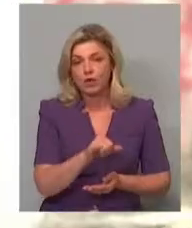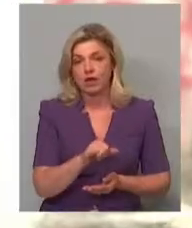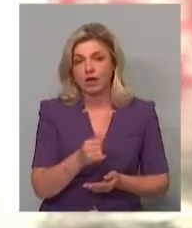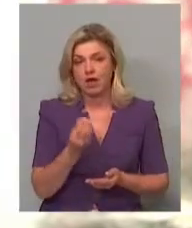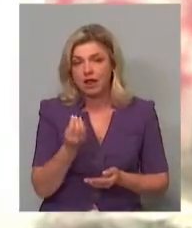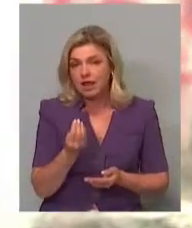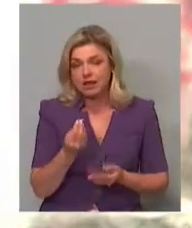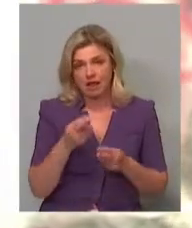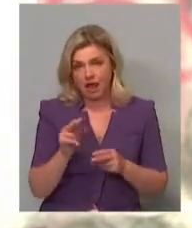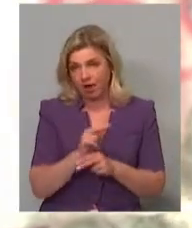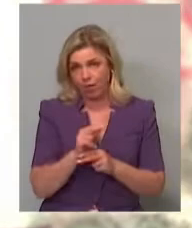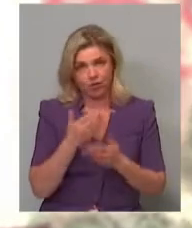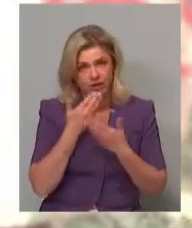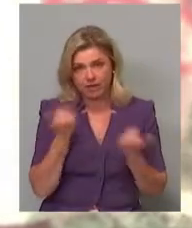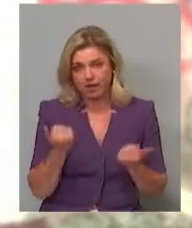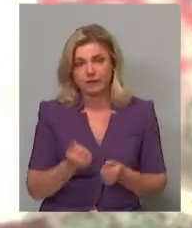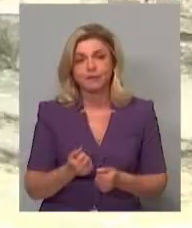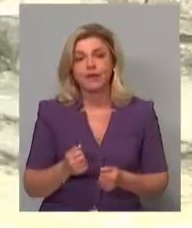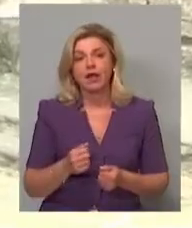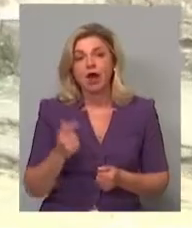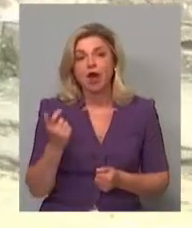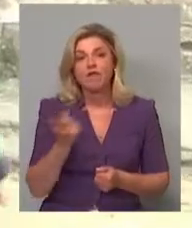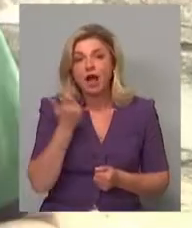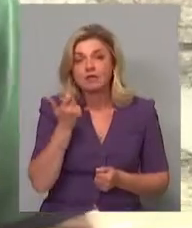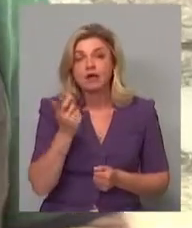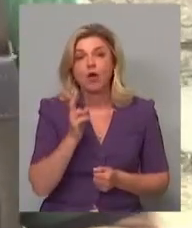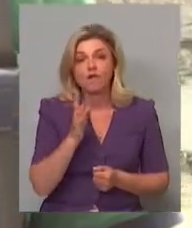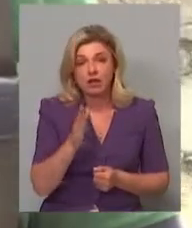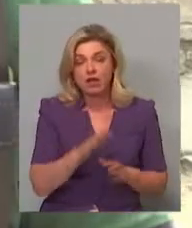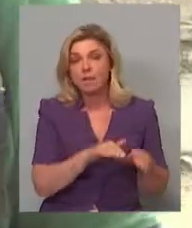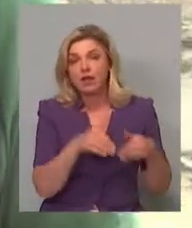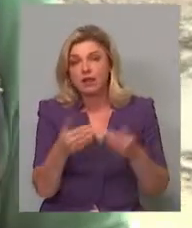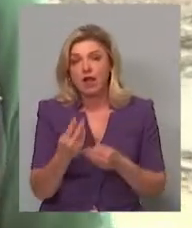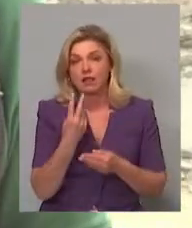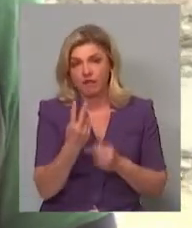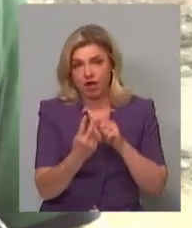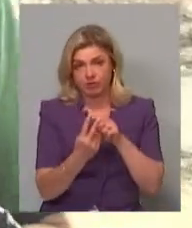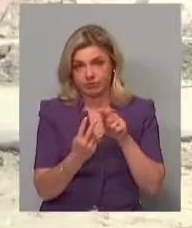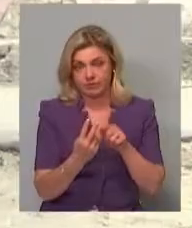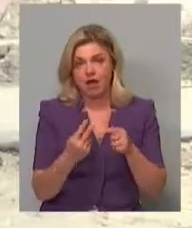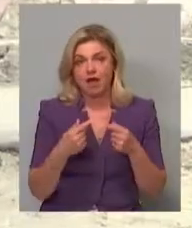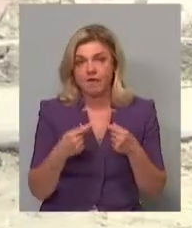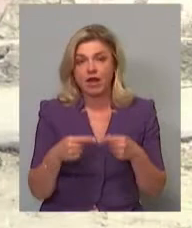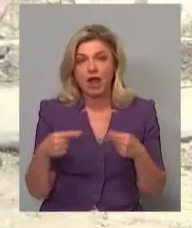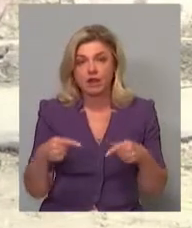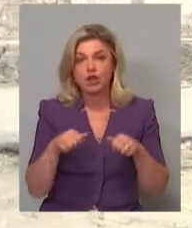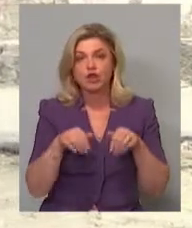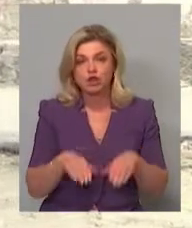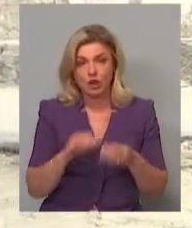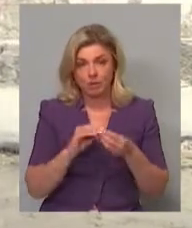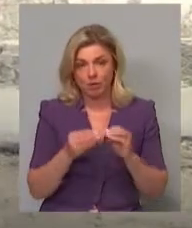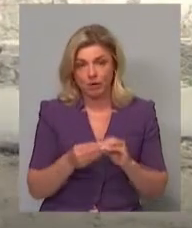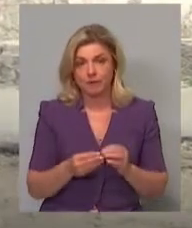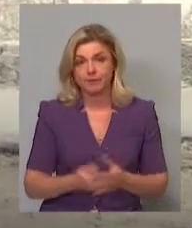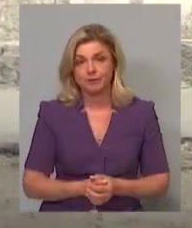В департаменті житлово-комунального господарства власнику квартири запропонували 2 варіанти вирішення проблеми. Що ми можемо? Ми обстежили,